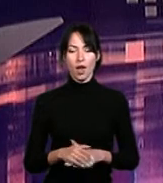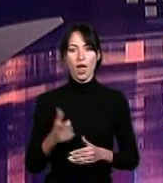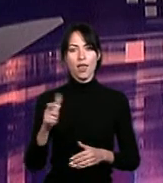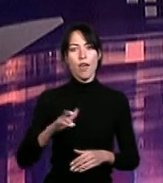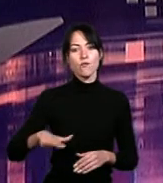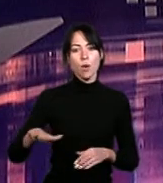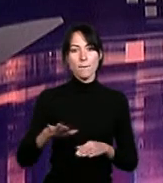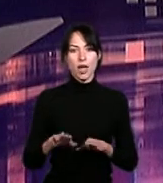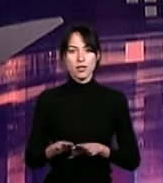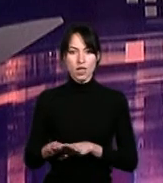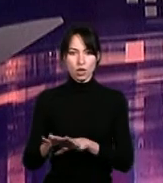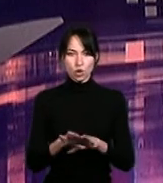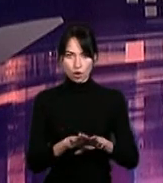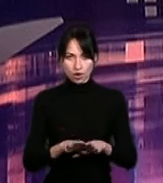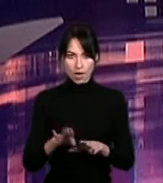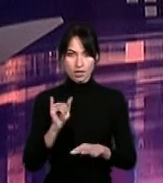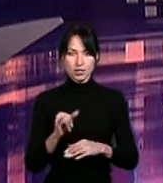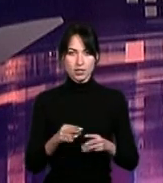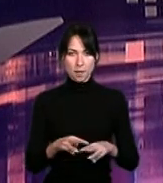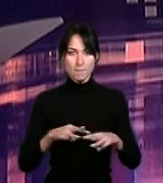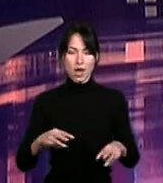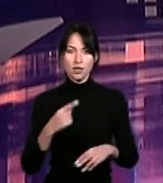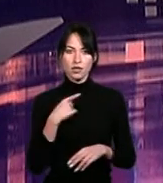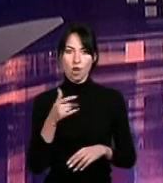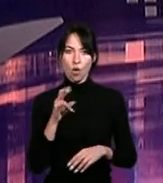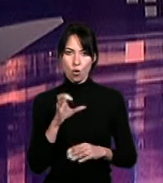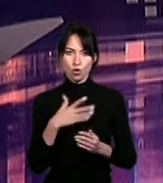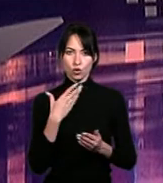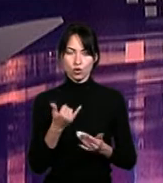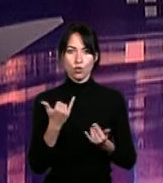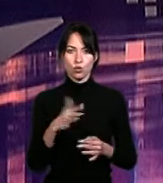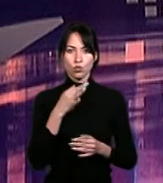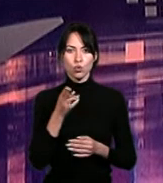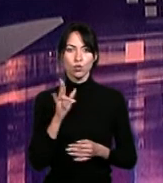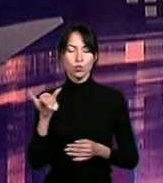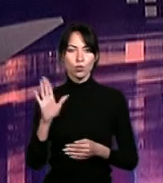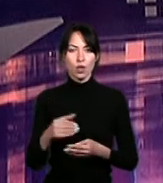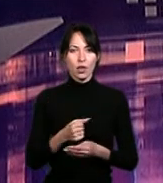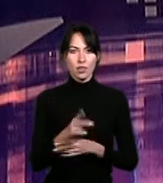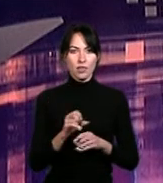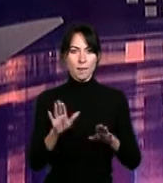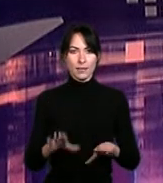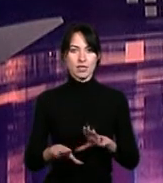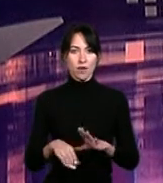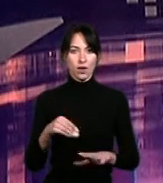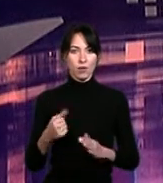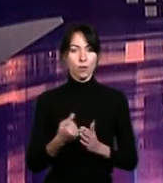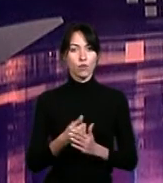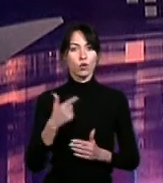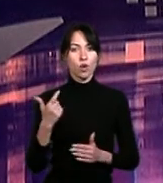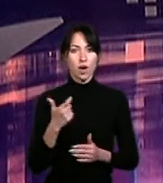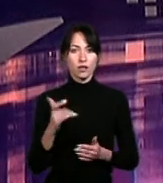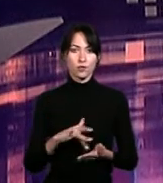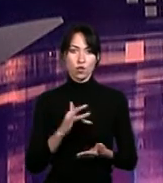Європейська солідарність та партія «Голос» сьогодні назвали своїх кандидатів на місцевих виборах. До